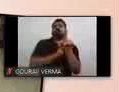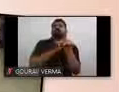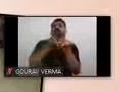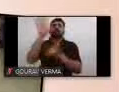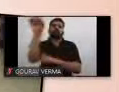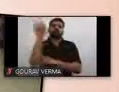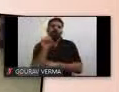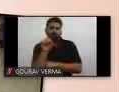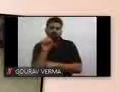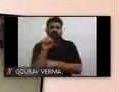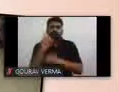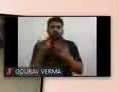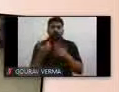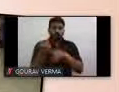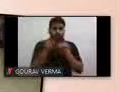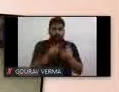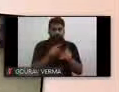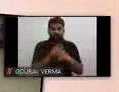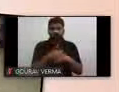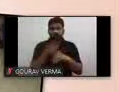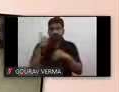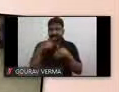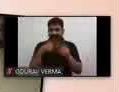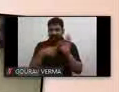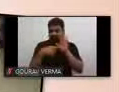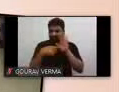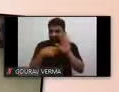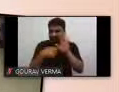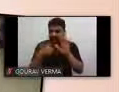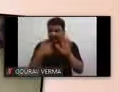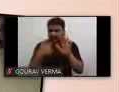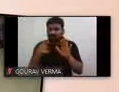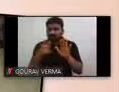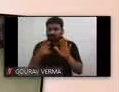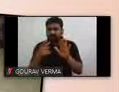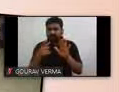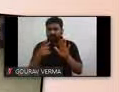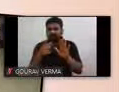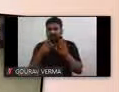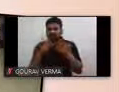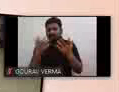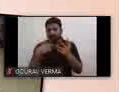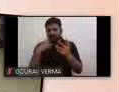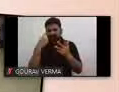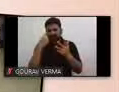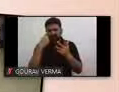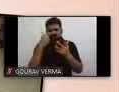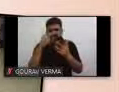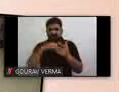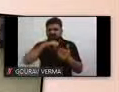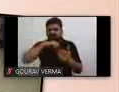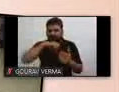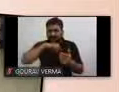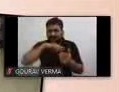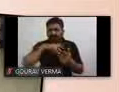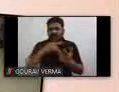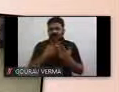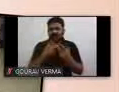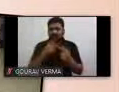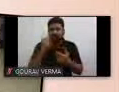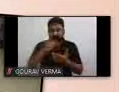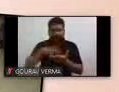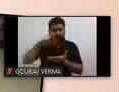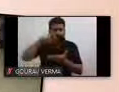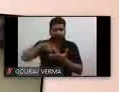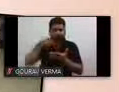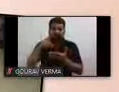And here she is showing what jump somebody, I think a frog or something. होना नहीं चाहिए.